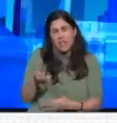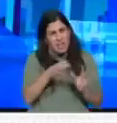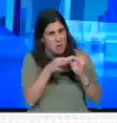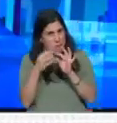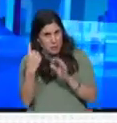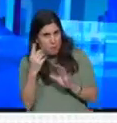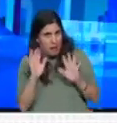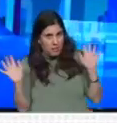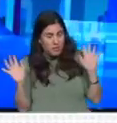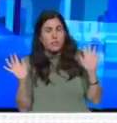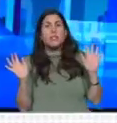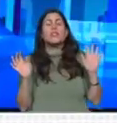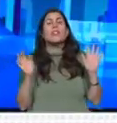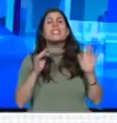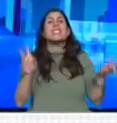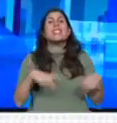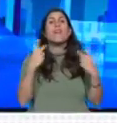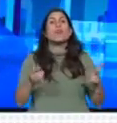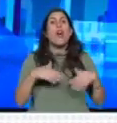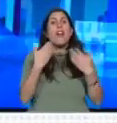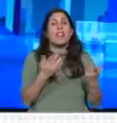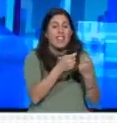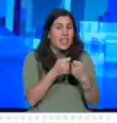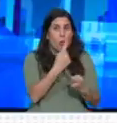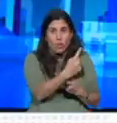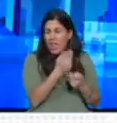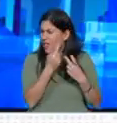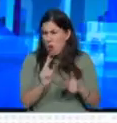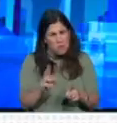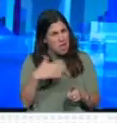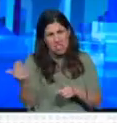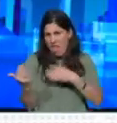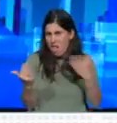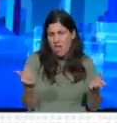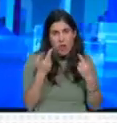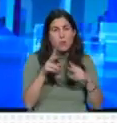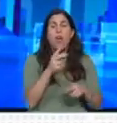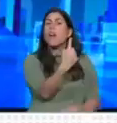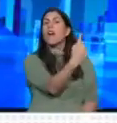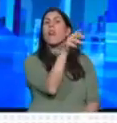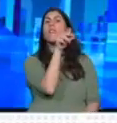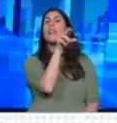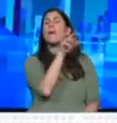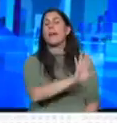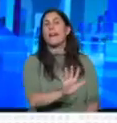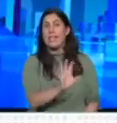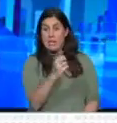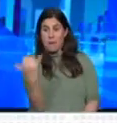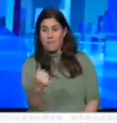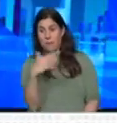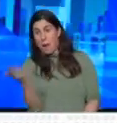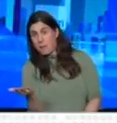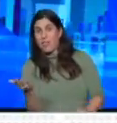אחד ואני נותן לקרן. אי אפשר לתת לארגון אחד, לא משנה מאיזה צד הוא של המפה, לבד לדבר. אם מביאים ארגון מהימין וארגון